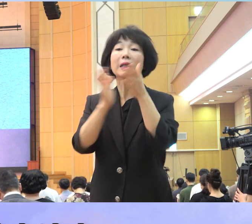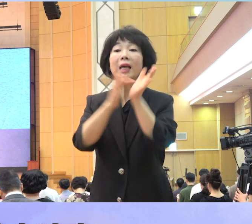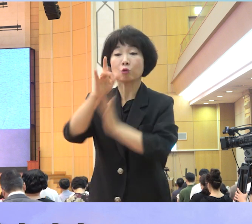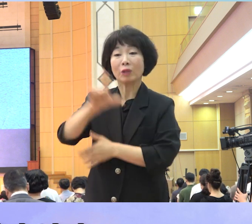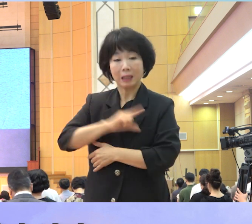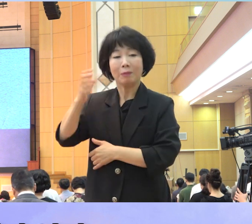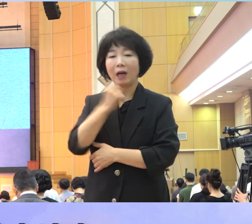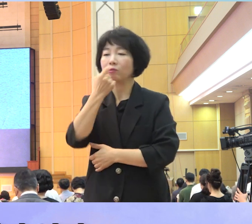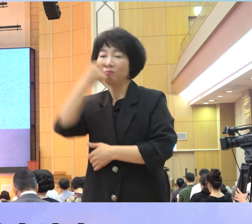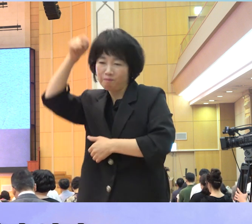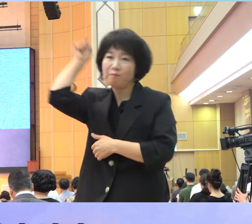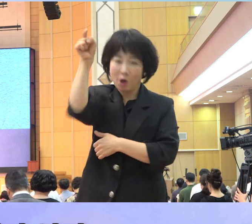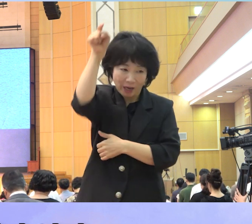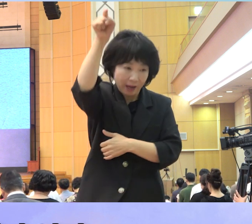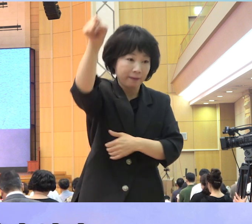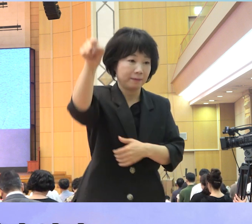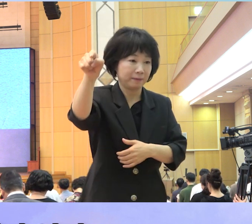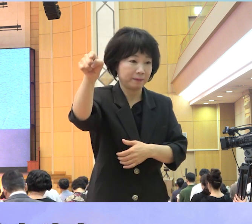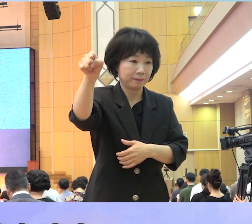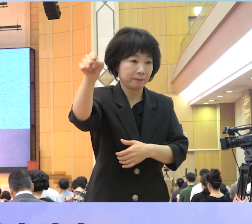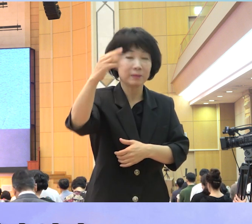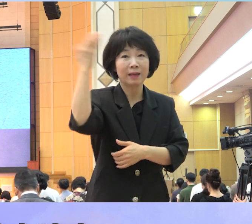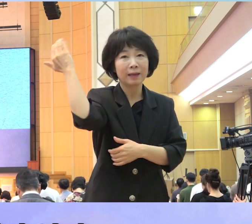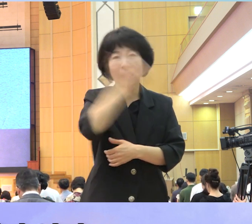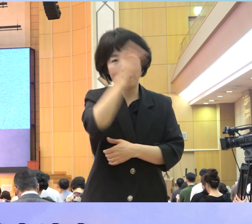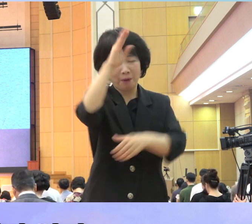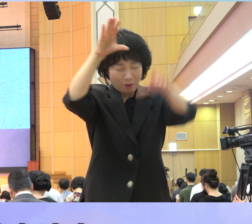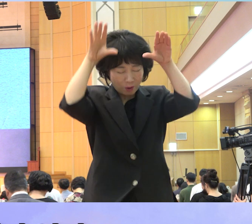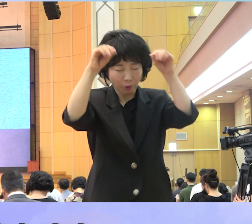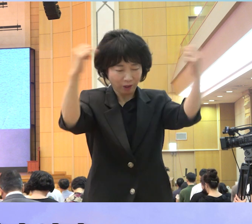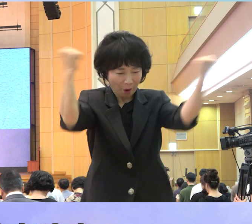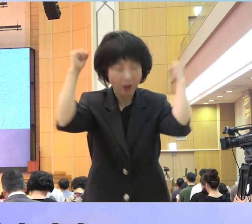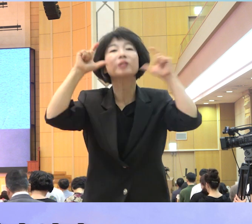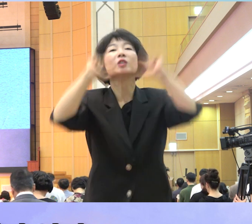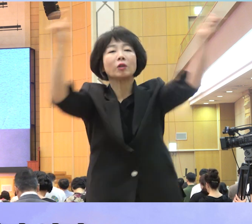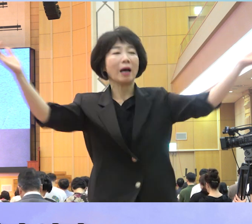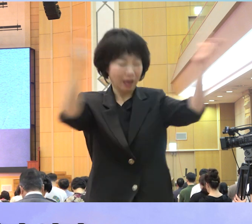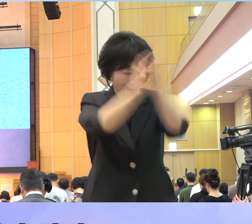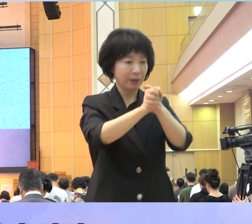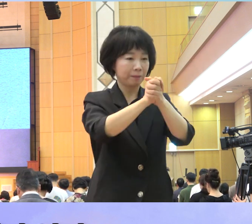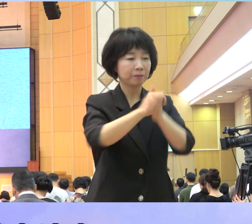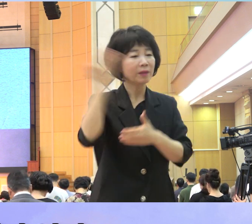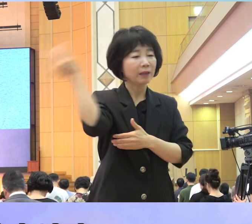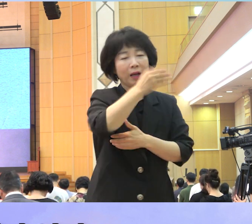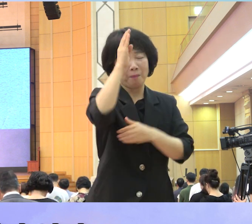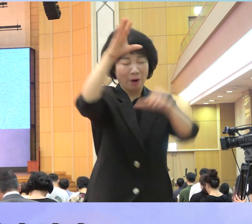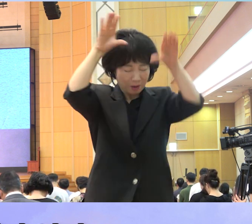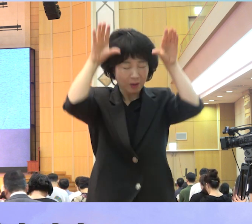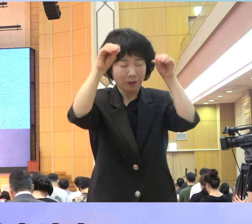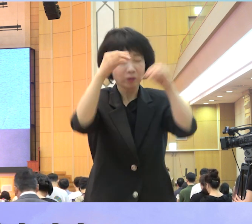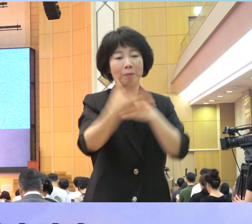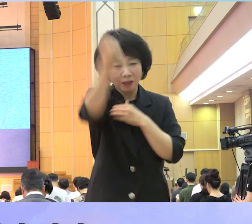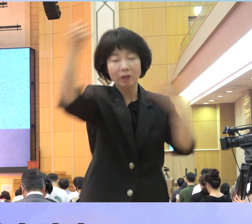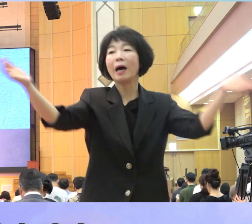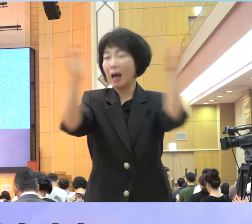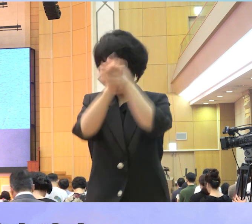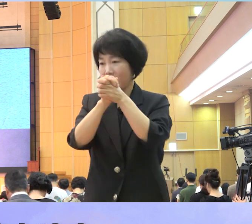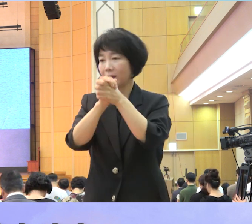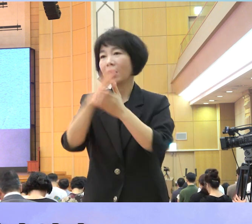예수 이름으로 명하노니 깨끗게 하여 주시옵소서. 깨끗함을